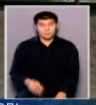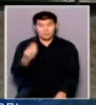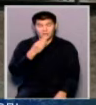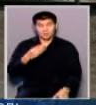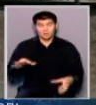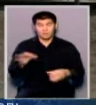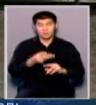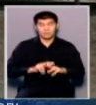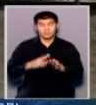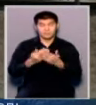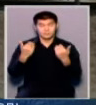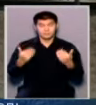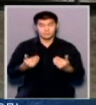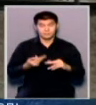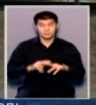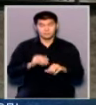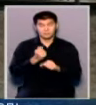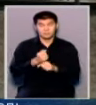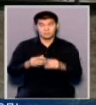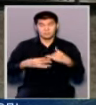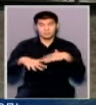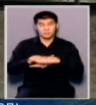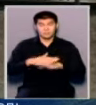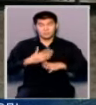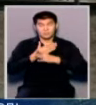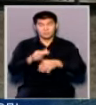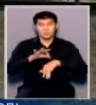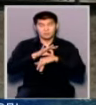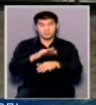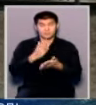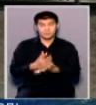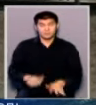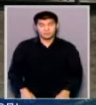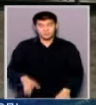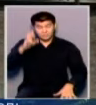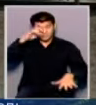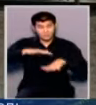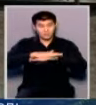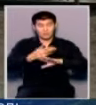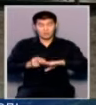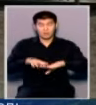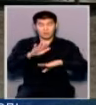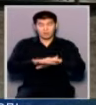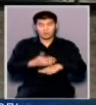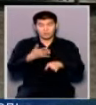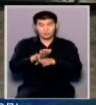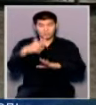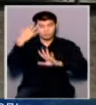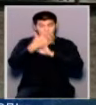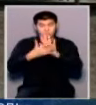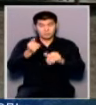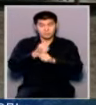облысына қолымыздағы жемшөп қорымен көмегімізді жасағалы жатырған жайымыз. Елдің басына түскен ауыртпалықты біз толыққанды